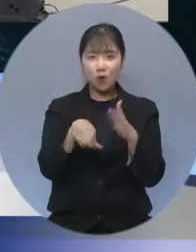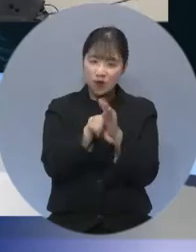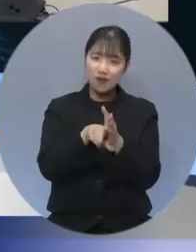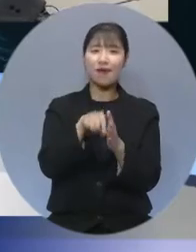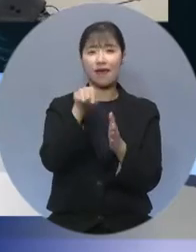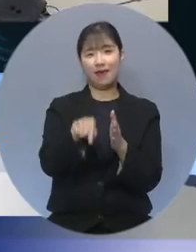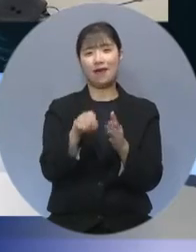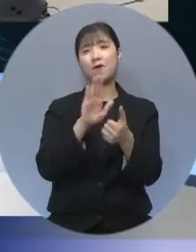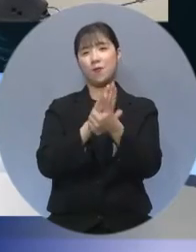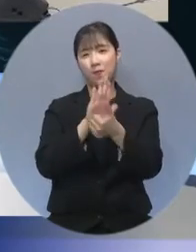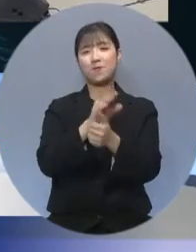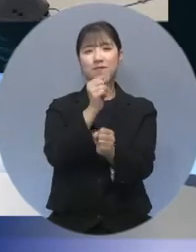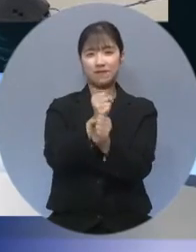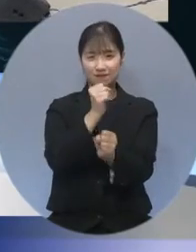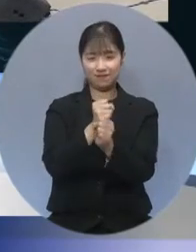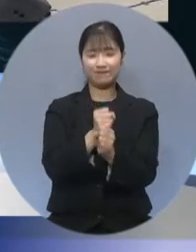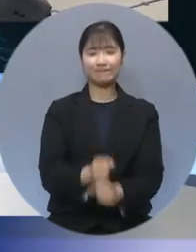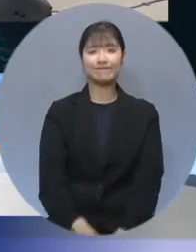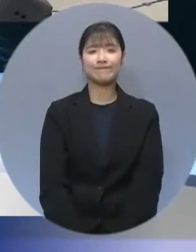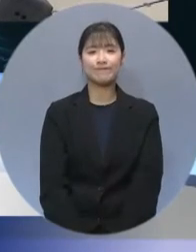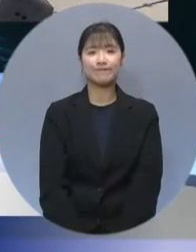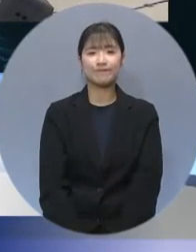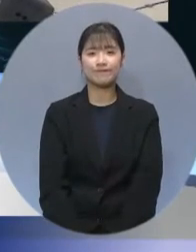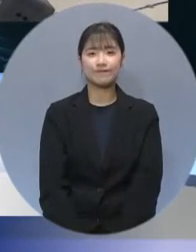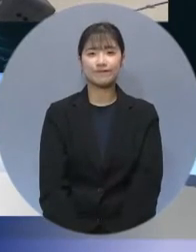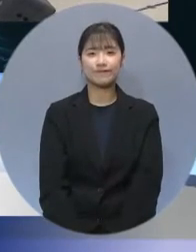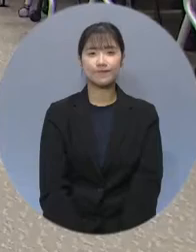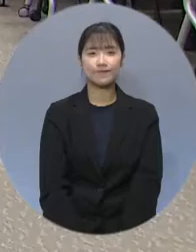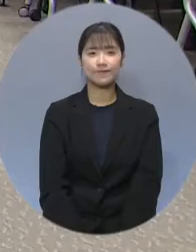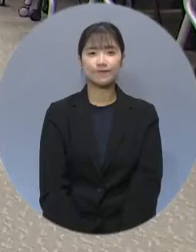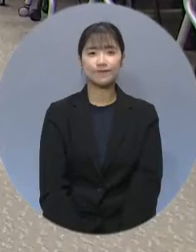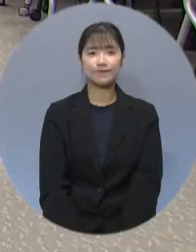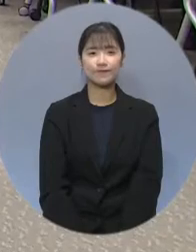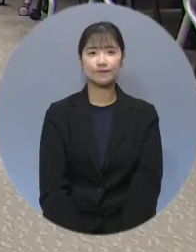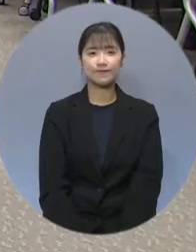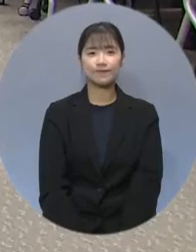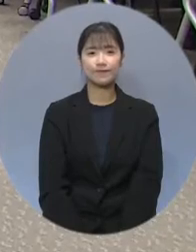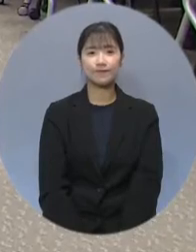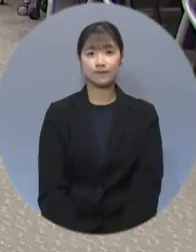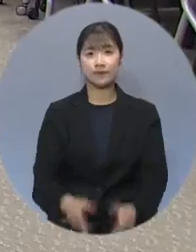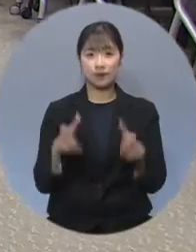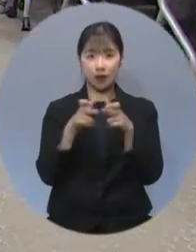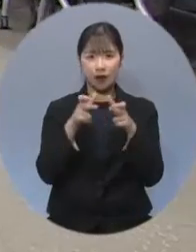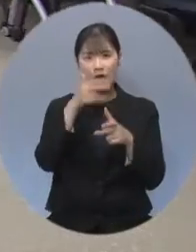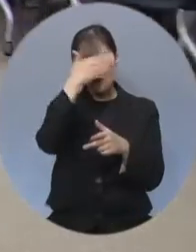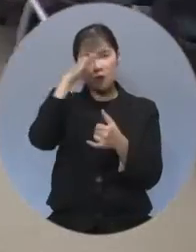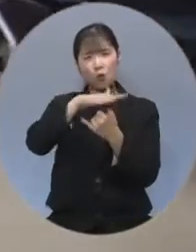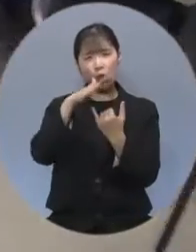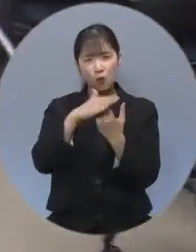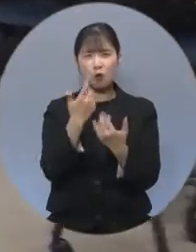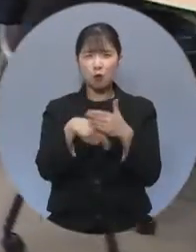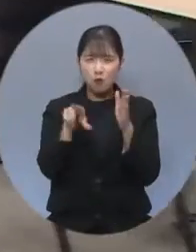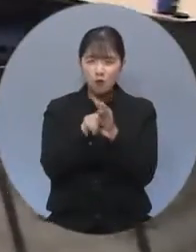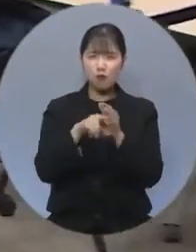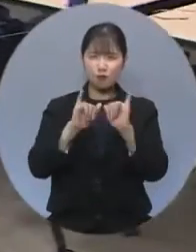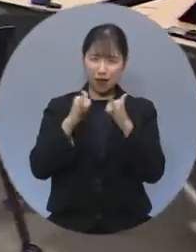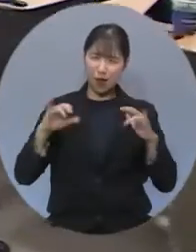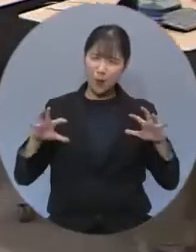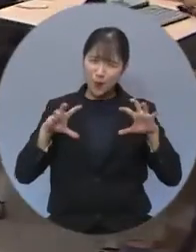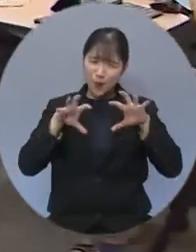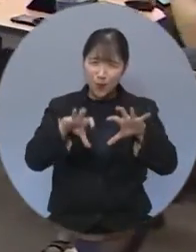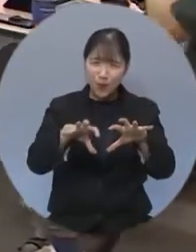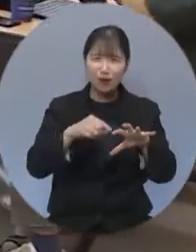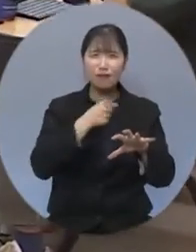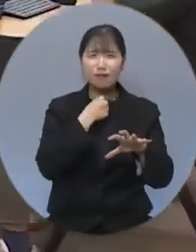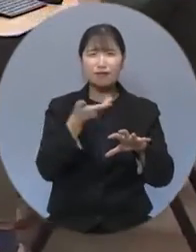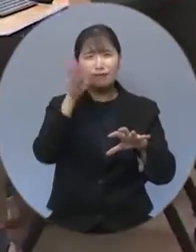플랫폼을 구축했는데요. 정두리 기자가 보도합니다. 장애 청소년들의 꿈이 가득해야 할 공간에